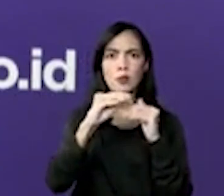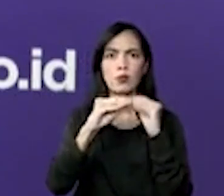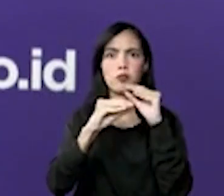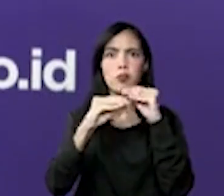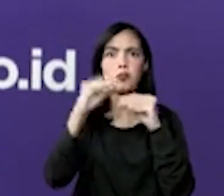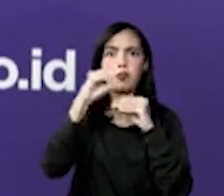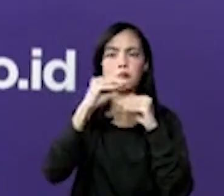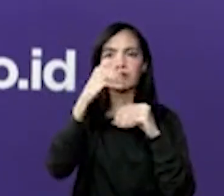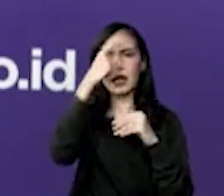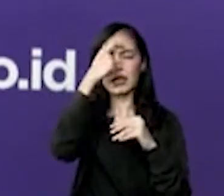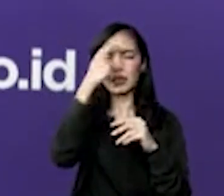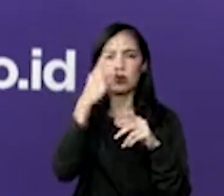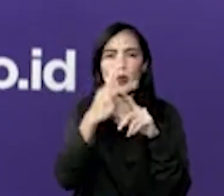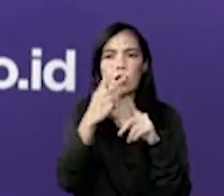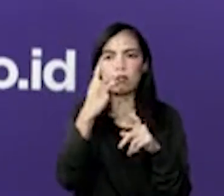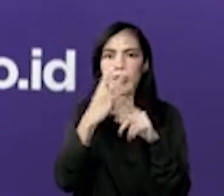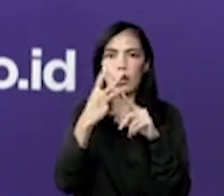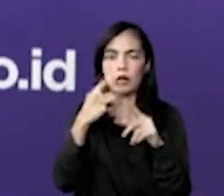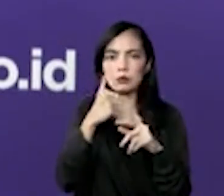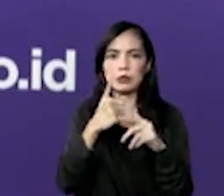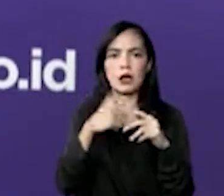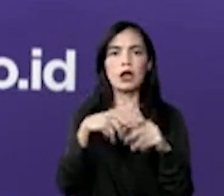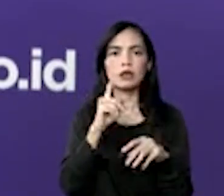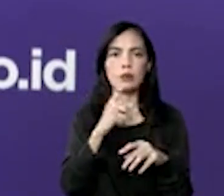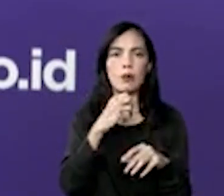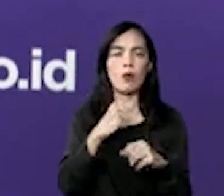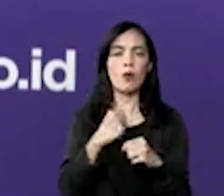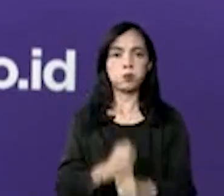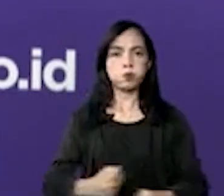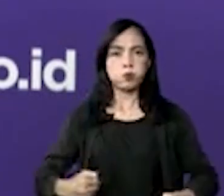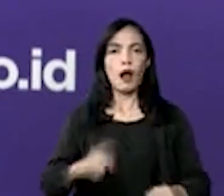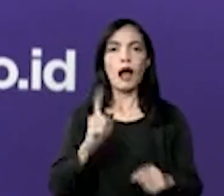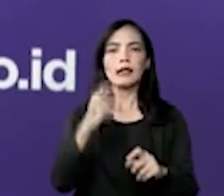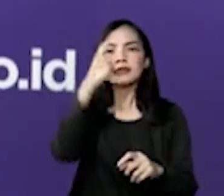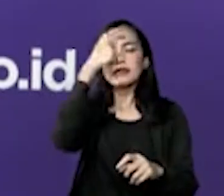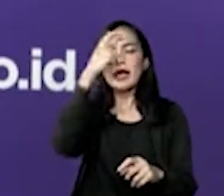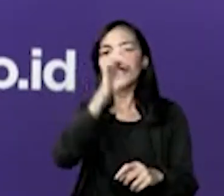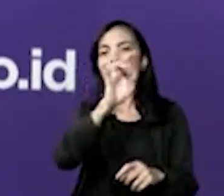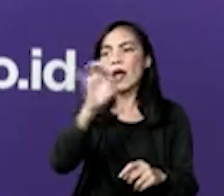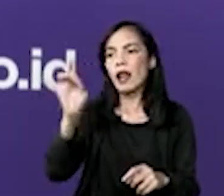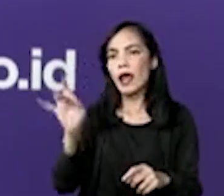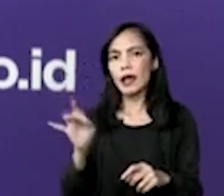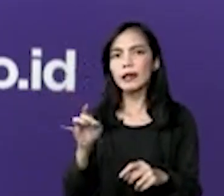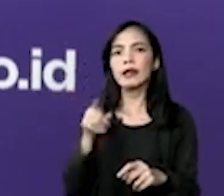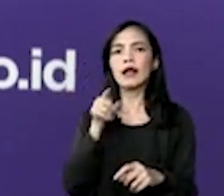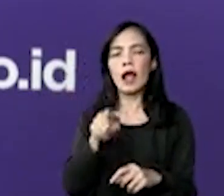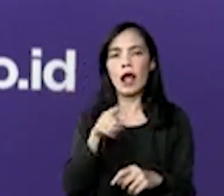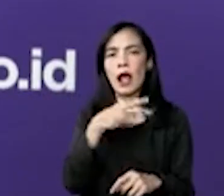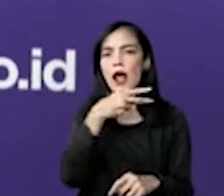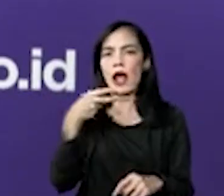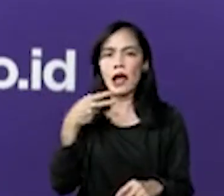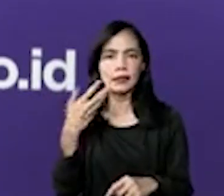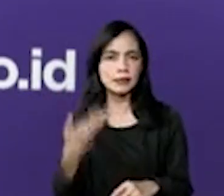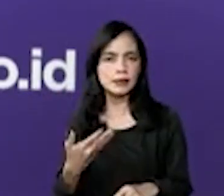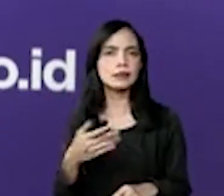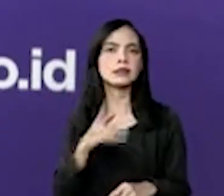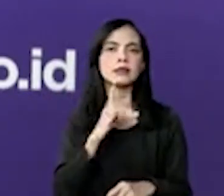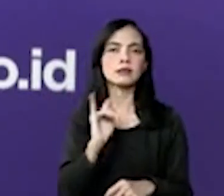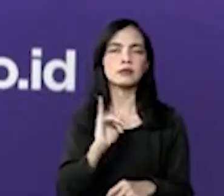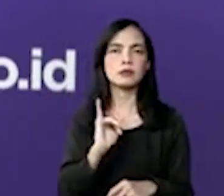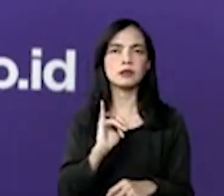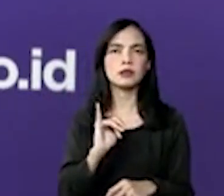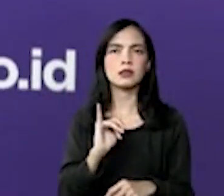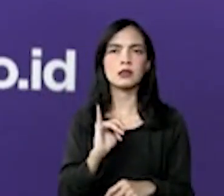obesitas ini akan berkaitan dengan penyakit komorbid lainnya. Jadi ada yang kita sebut sebagai